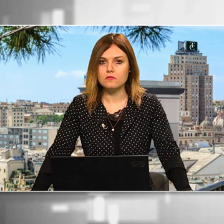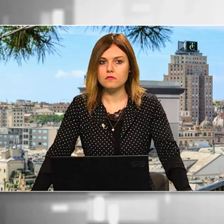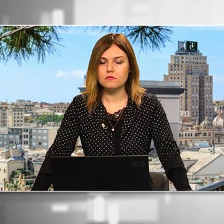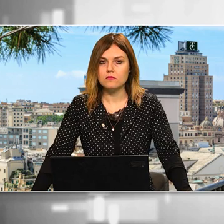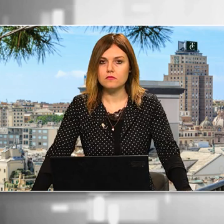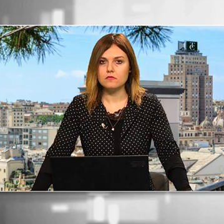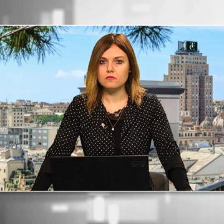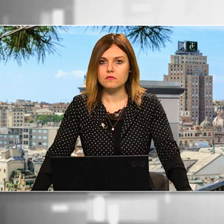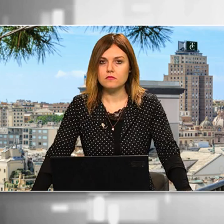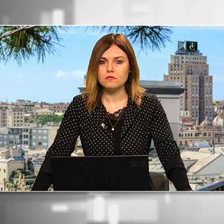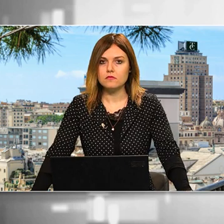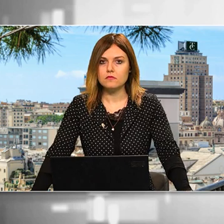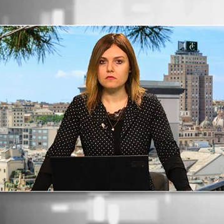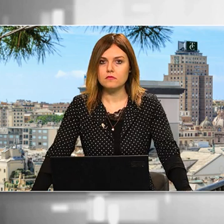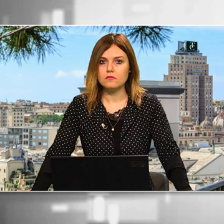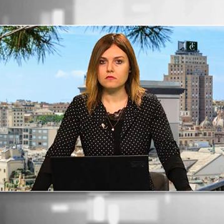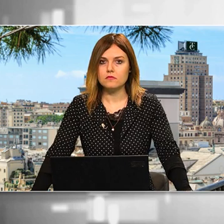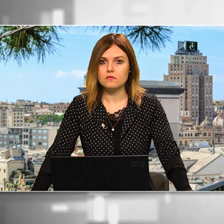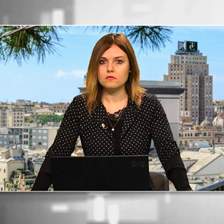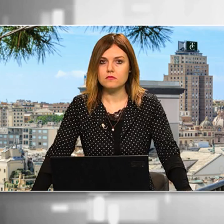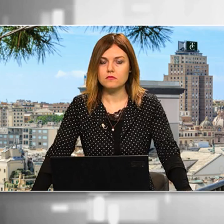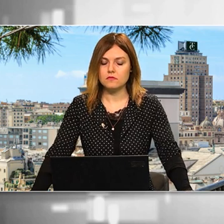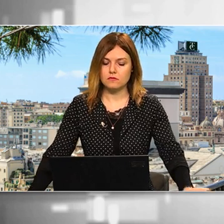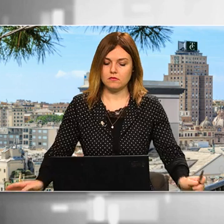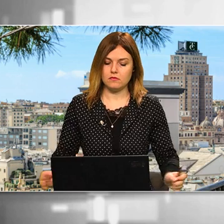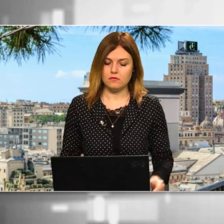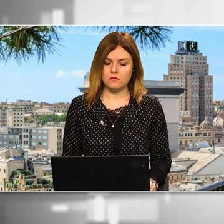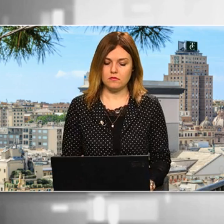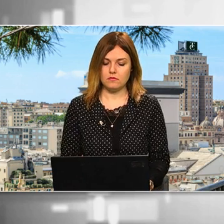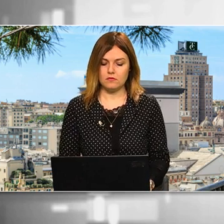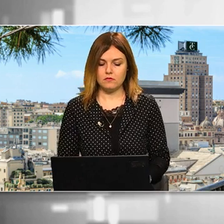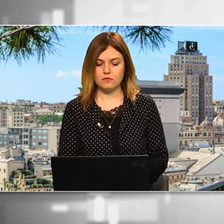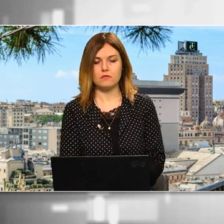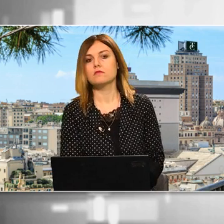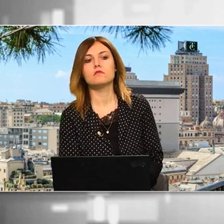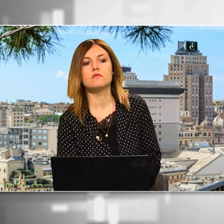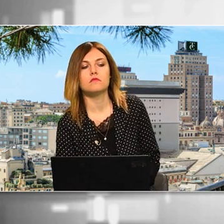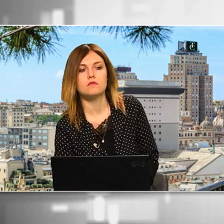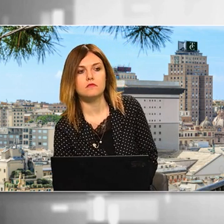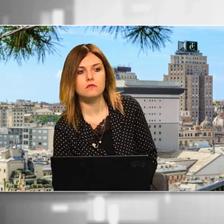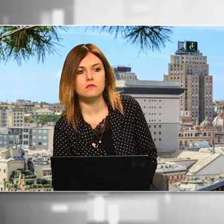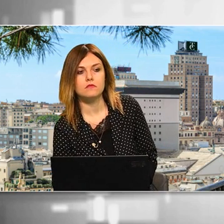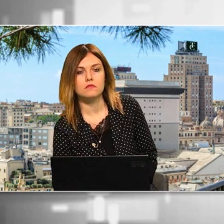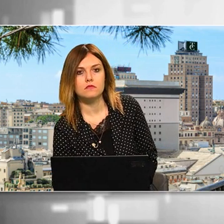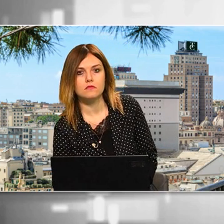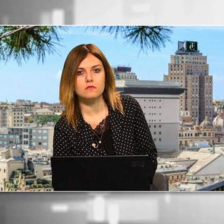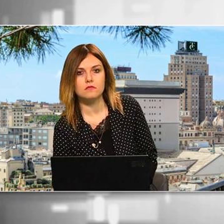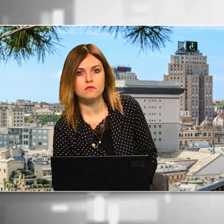avvenuti in questo circolo, ben distanti, diciamo, dalle procedure che